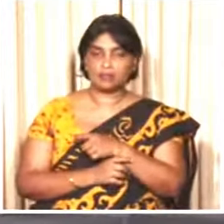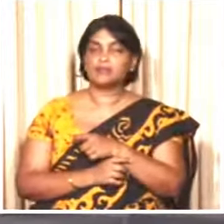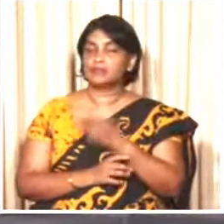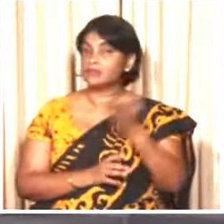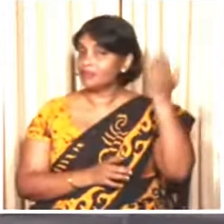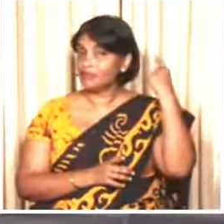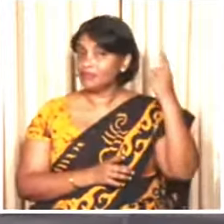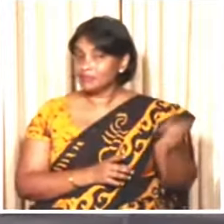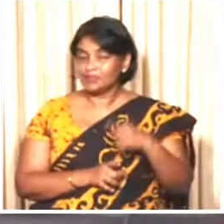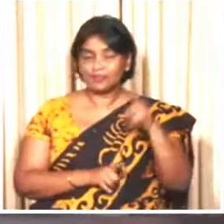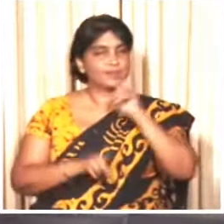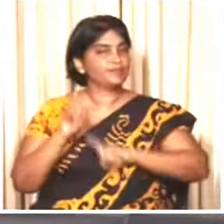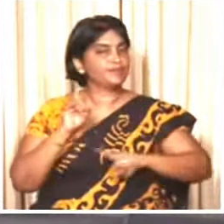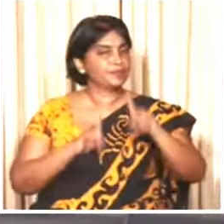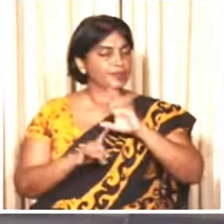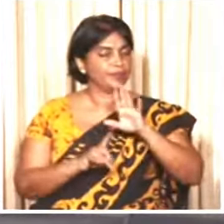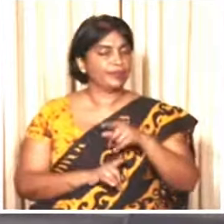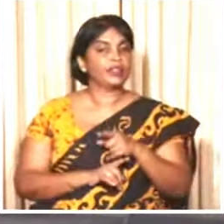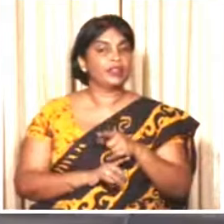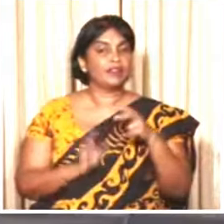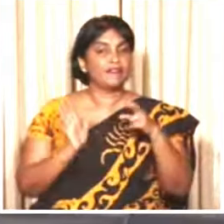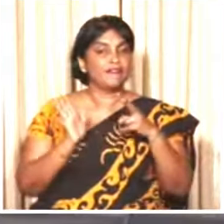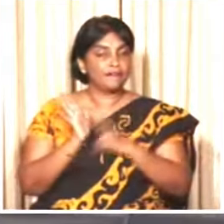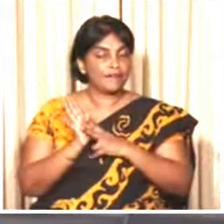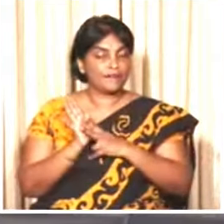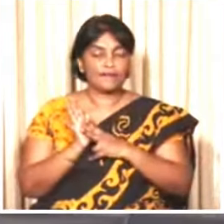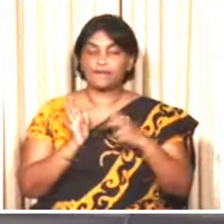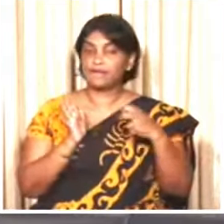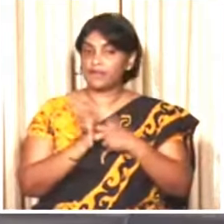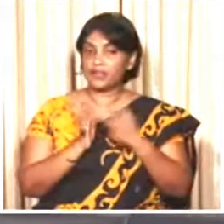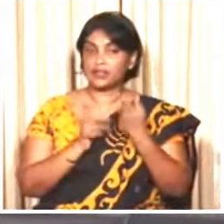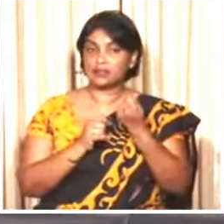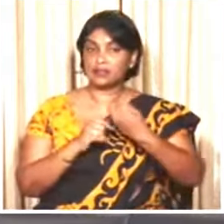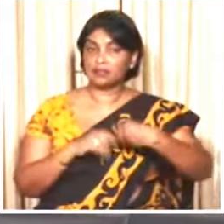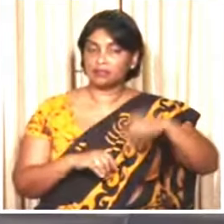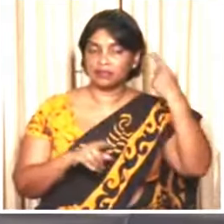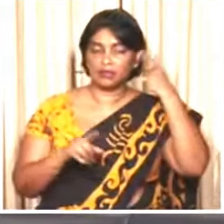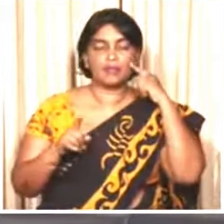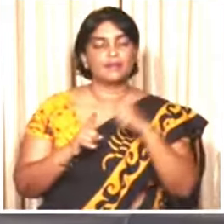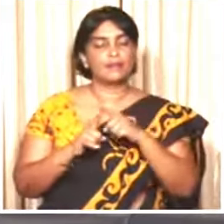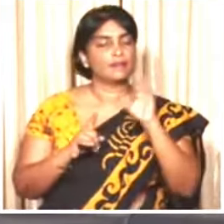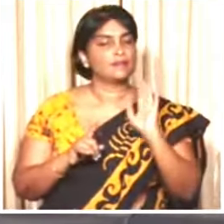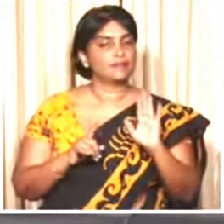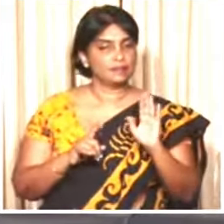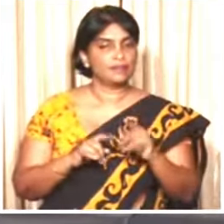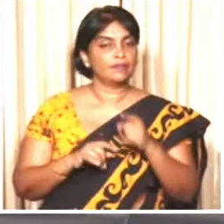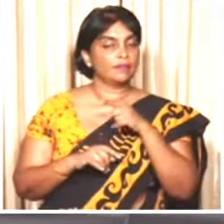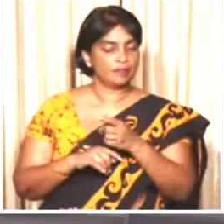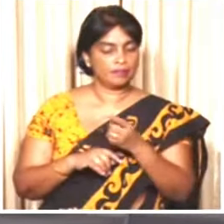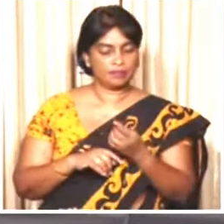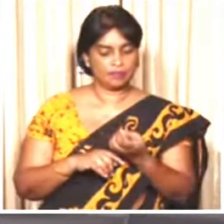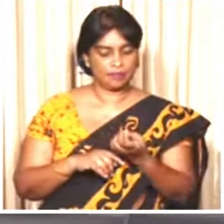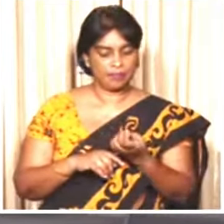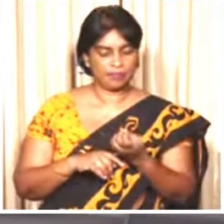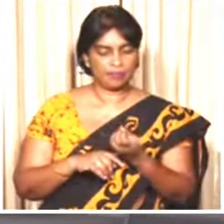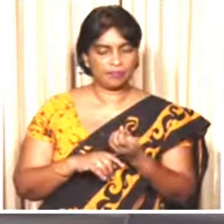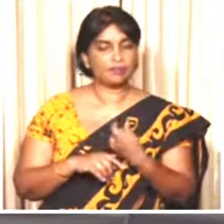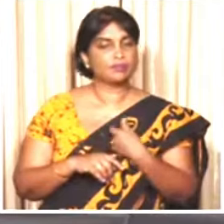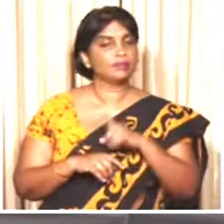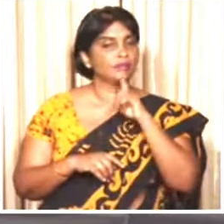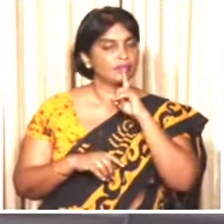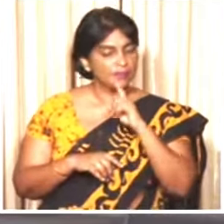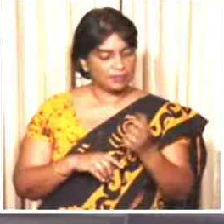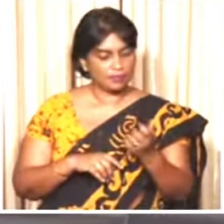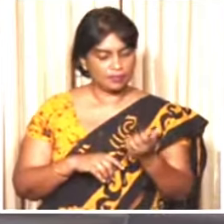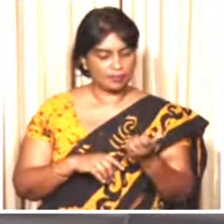එදා සාකච්ඡාව තිබ්බේ වීසා ගාස්තු වැඩි කරන එක ගැන පමණයි. ඒක මම තේරුම් කරලා